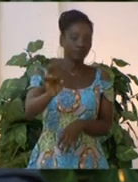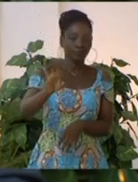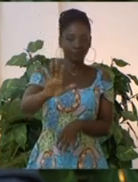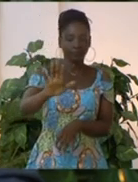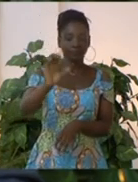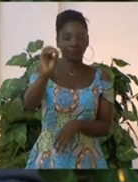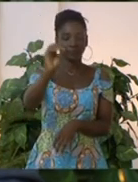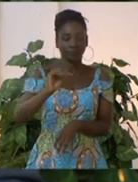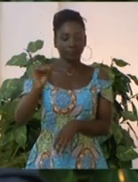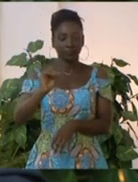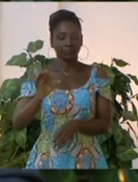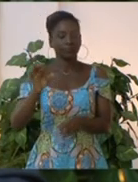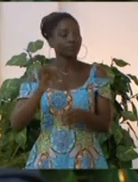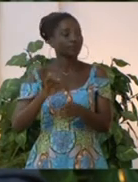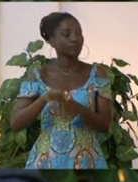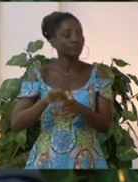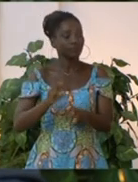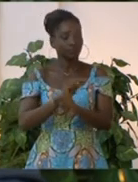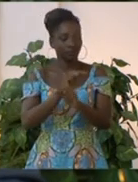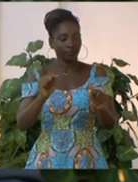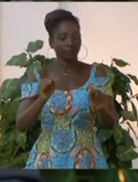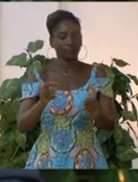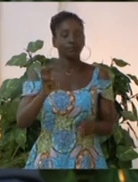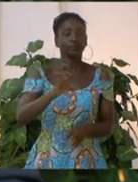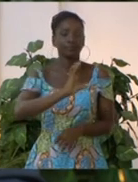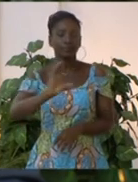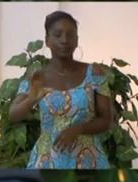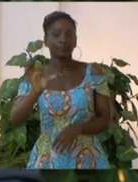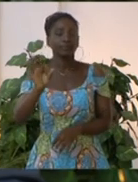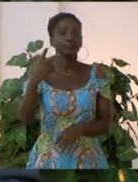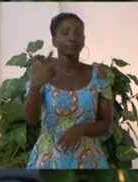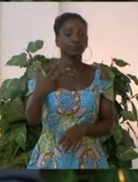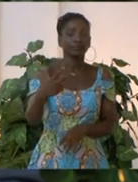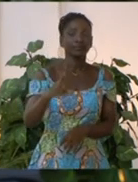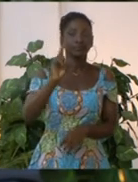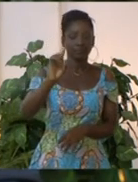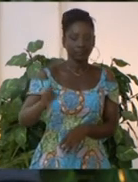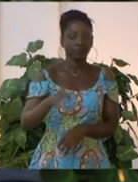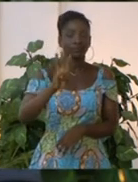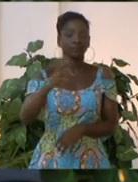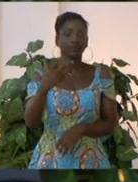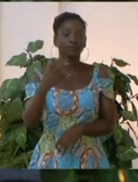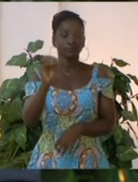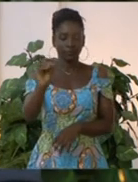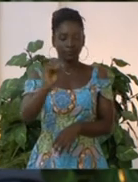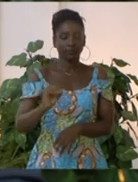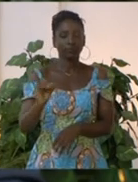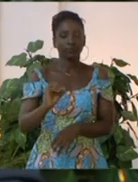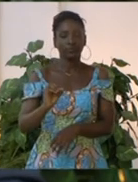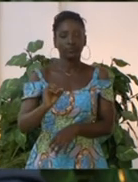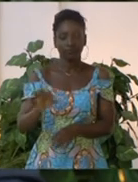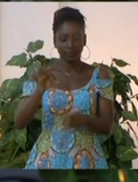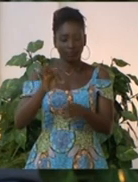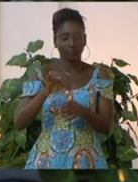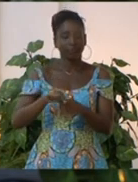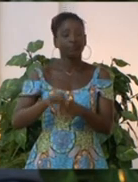il était nul 693 soit 1,43 pour cent bulletins